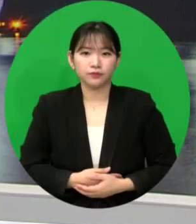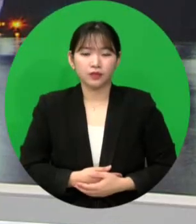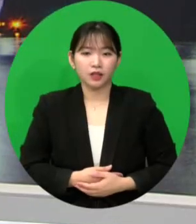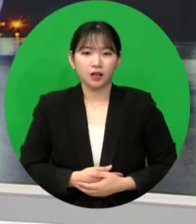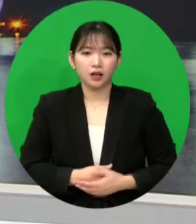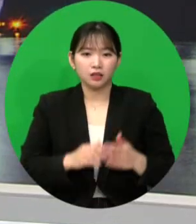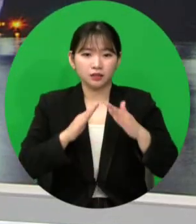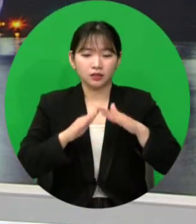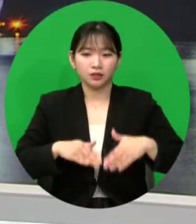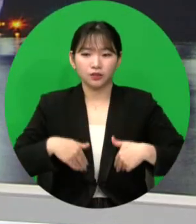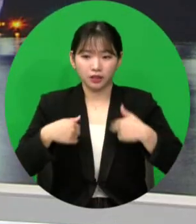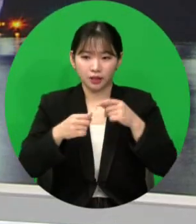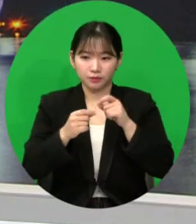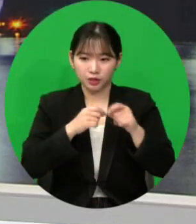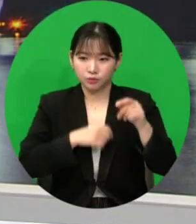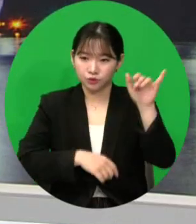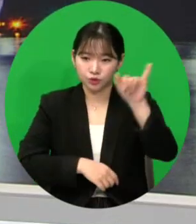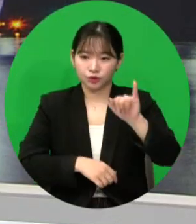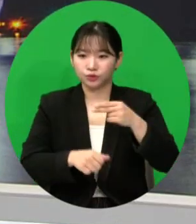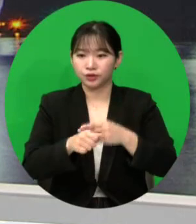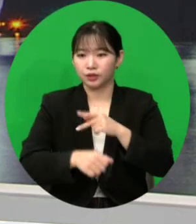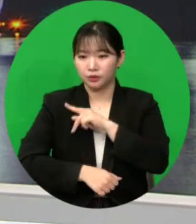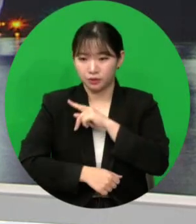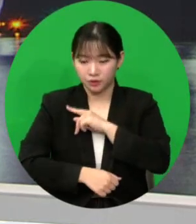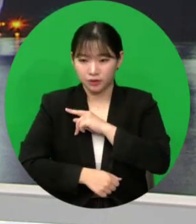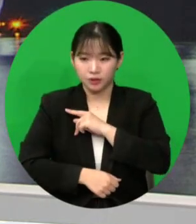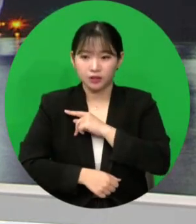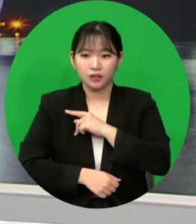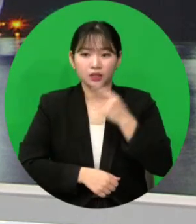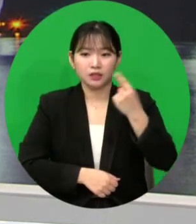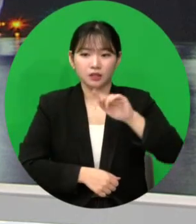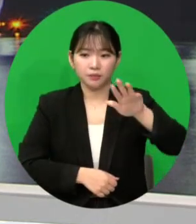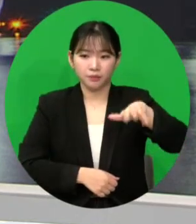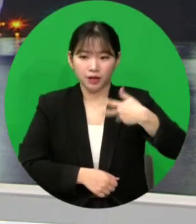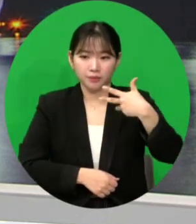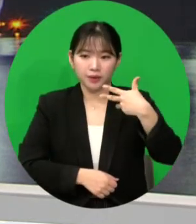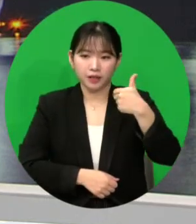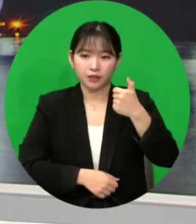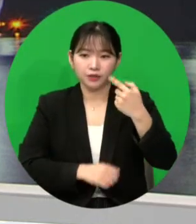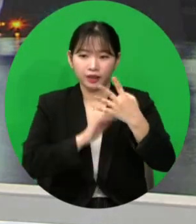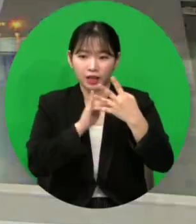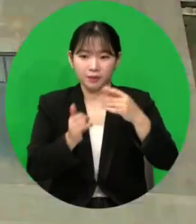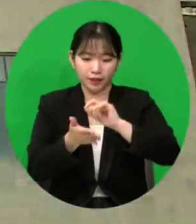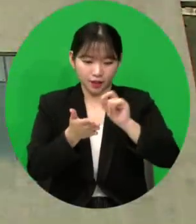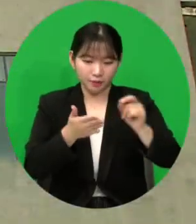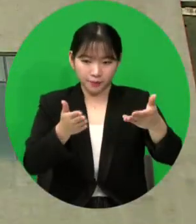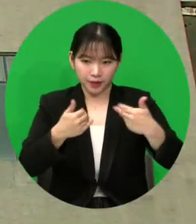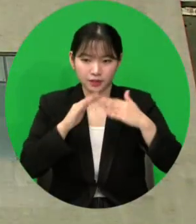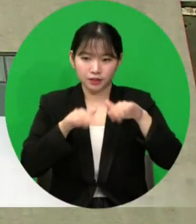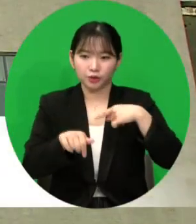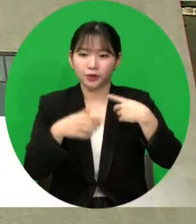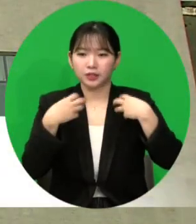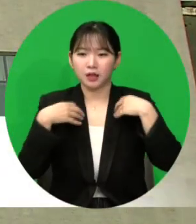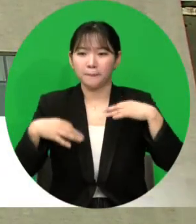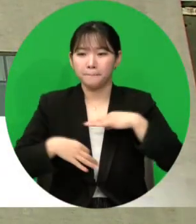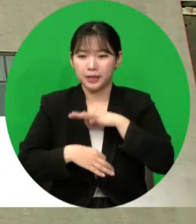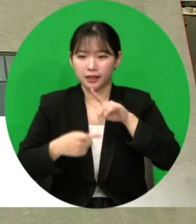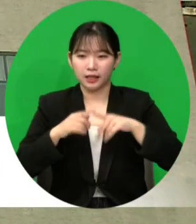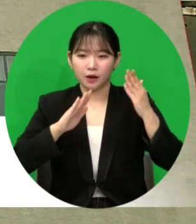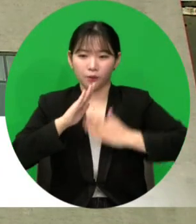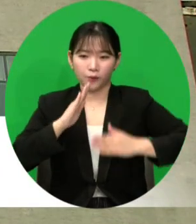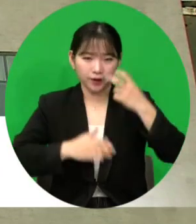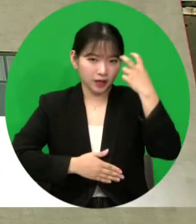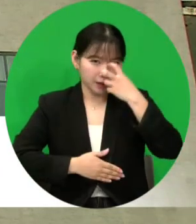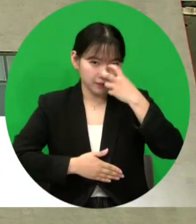전교조 전남지부는 청구인 1800 예 네명의 서명을 받아 전남교육청 비리 의혹에 대한 공익 감사를